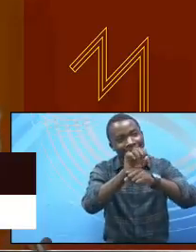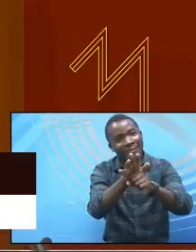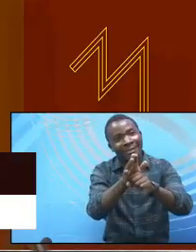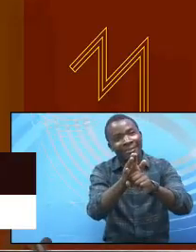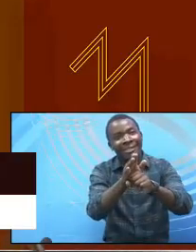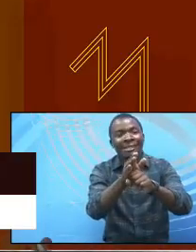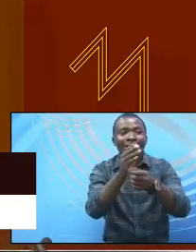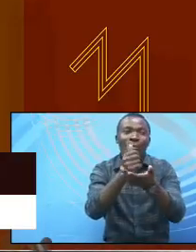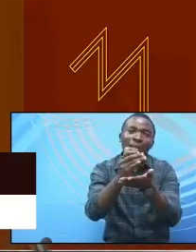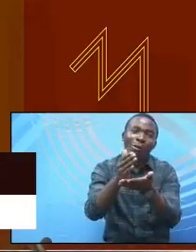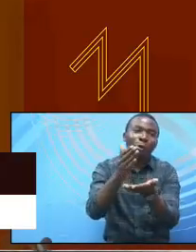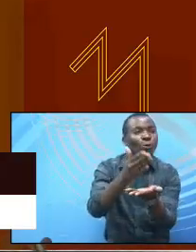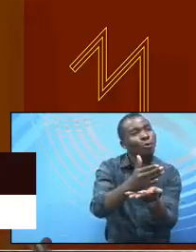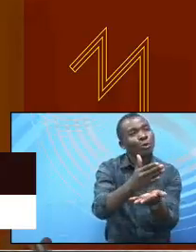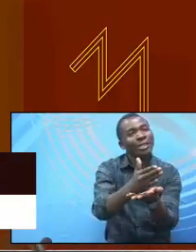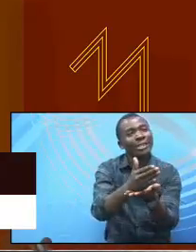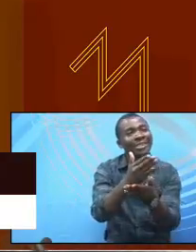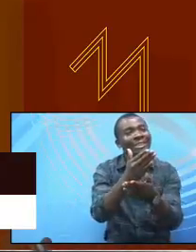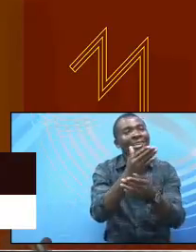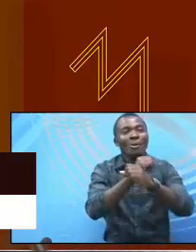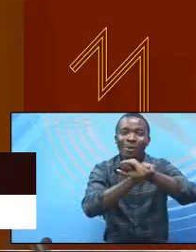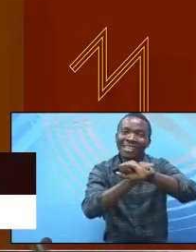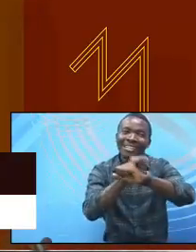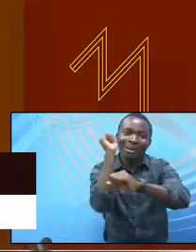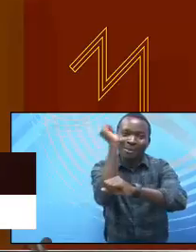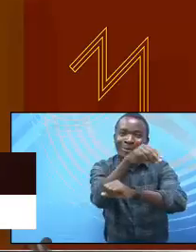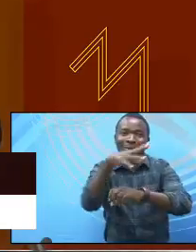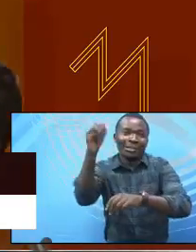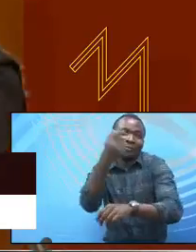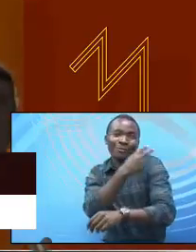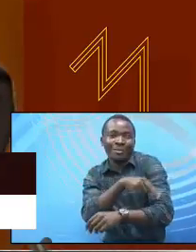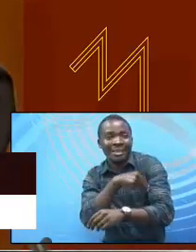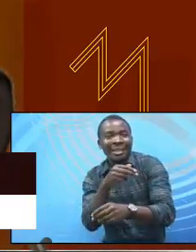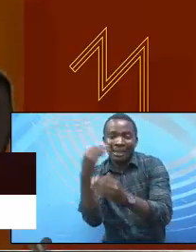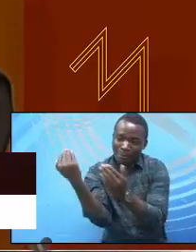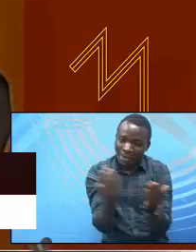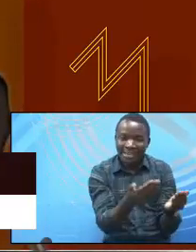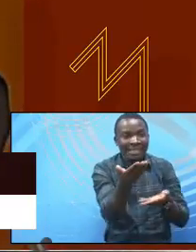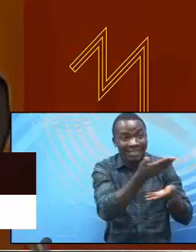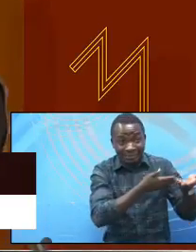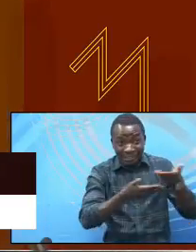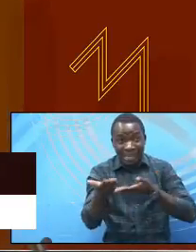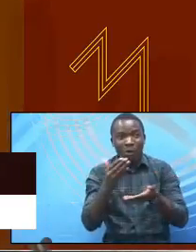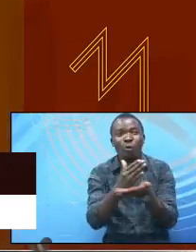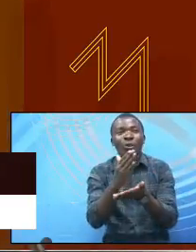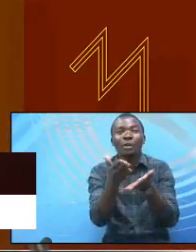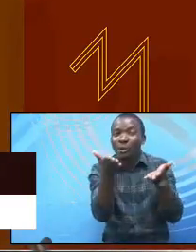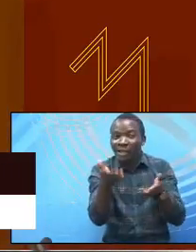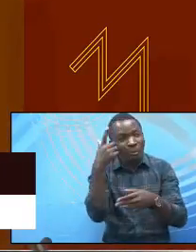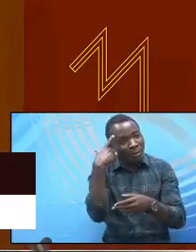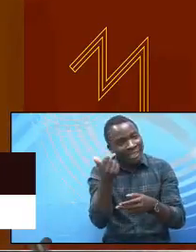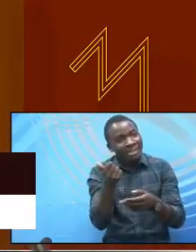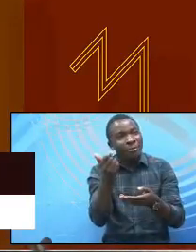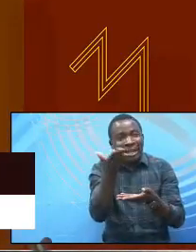coronavirus kuko buriya kwirinda biruta kwivuza rero mbahaye ikaze mu kiganiro ukuri kuriho murabizi ko ari ikiganiro